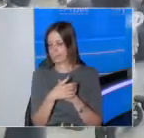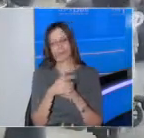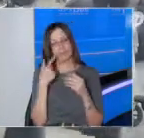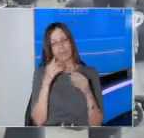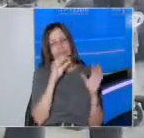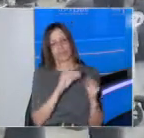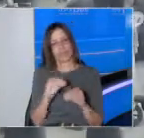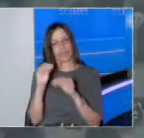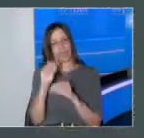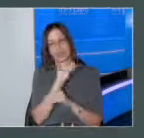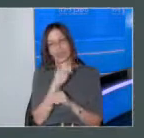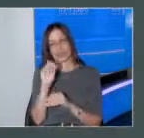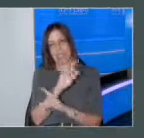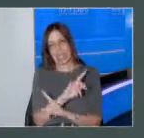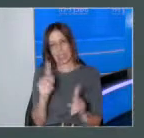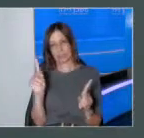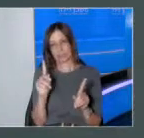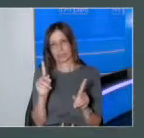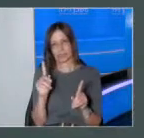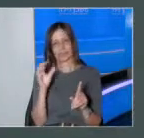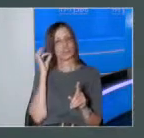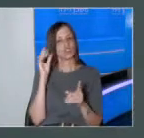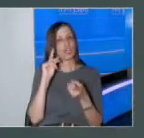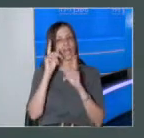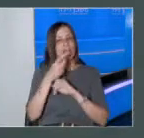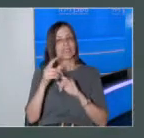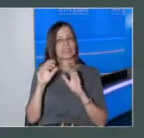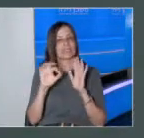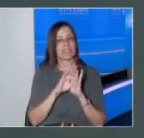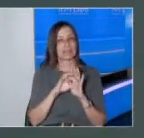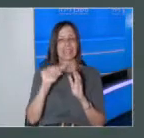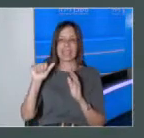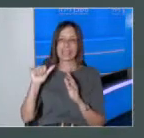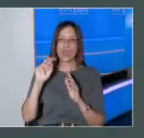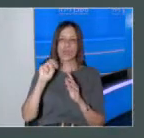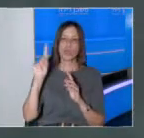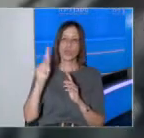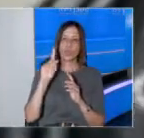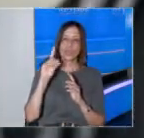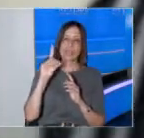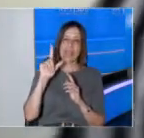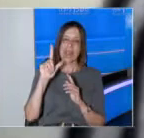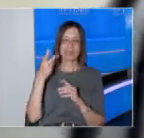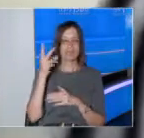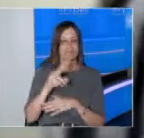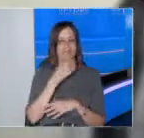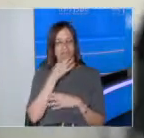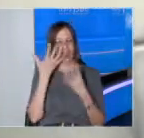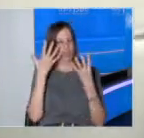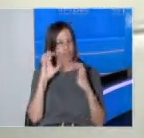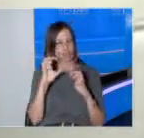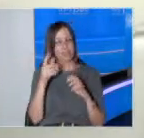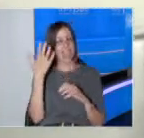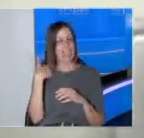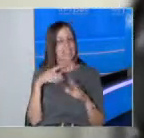עוברים לנושא אחר. האישה שהפכה לסמל, עידה נודל, הלכה לעולמה בגיל 90. נודל